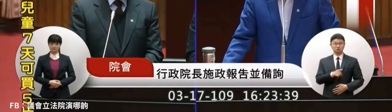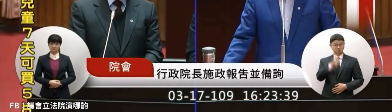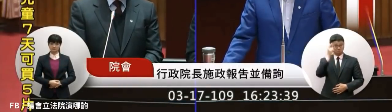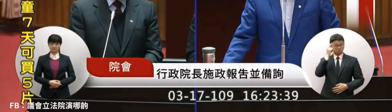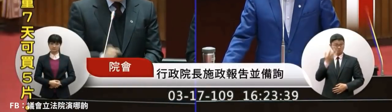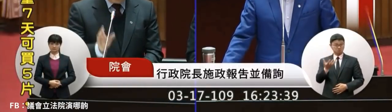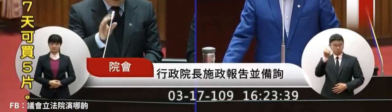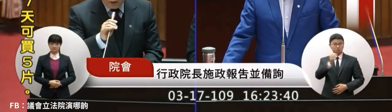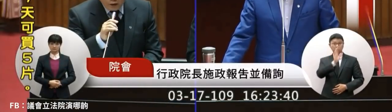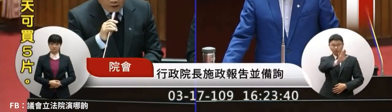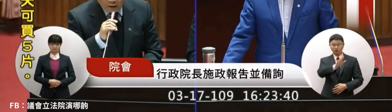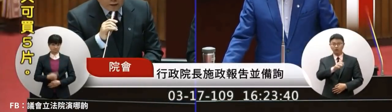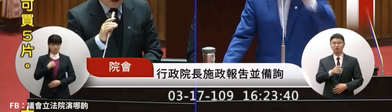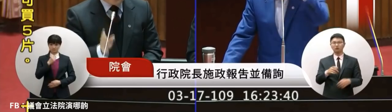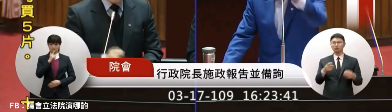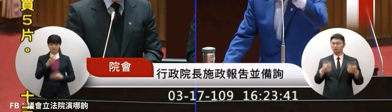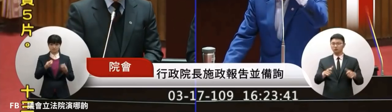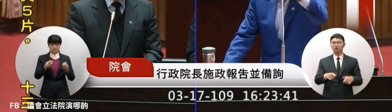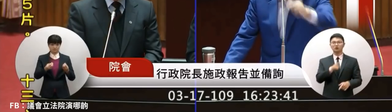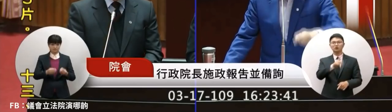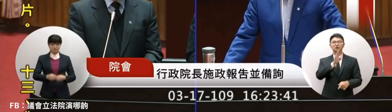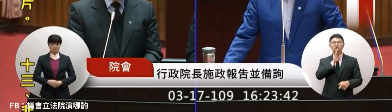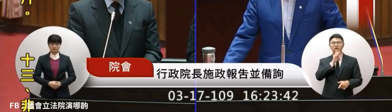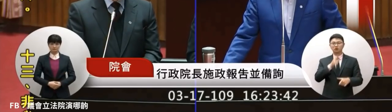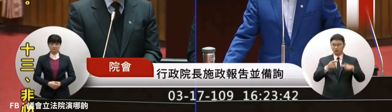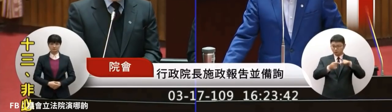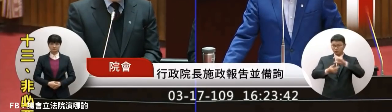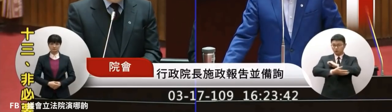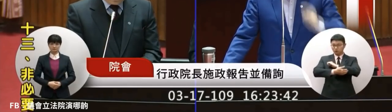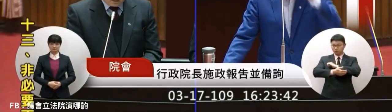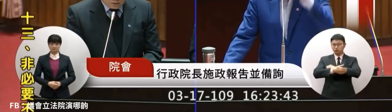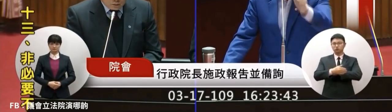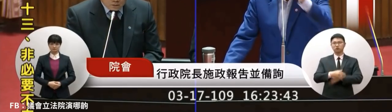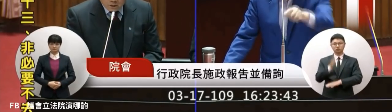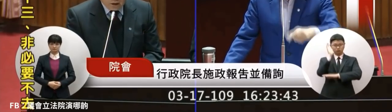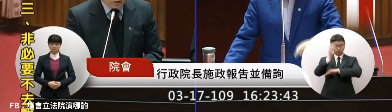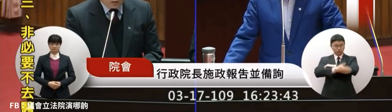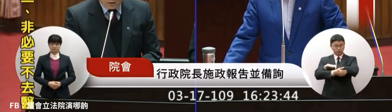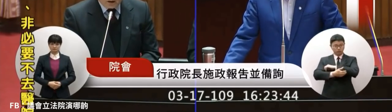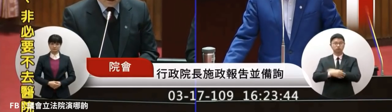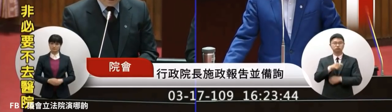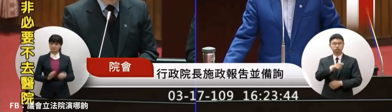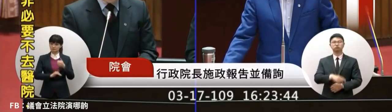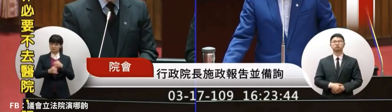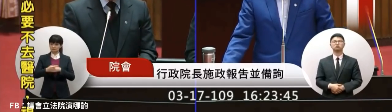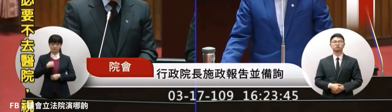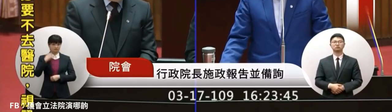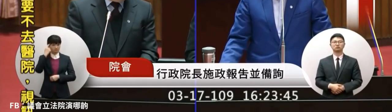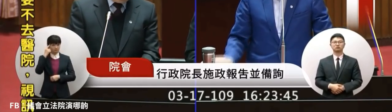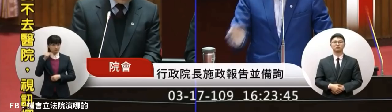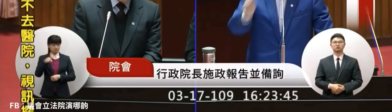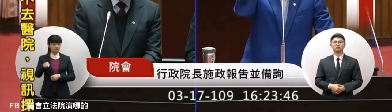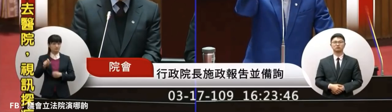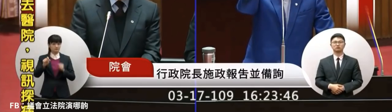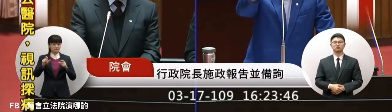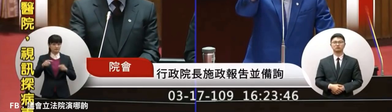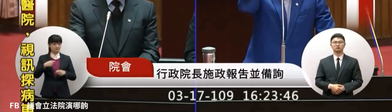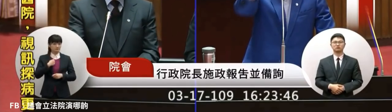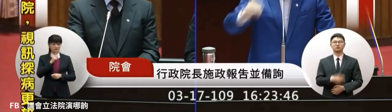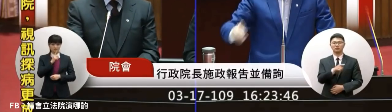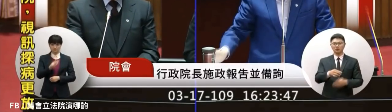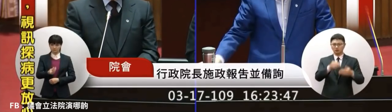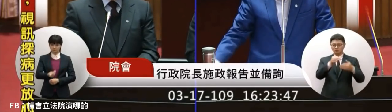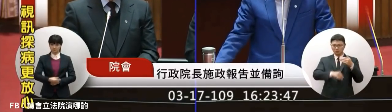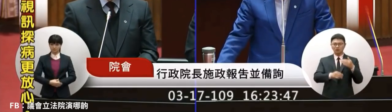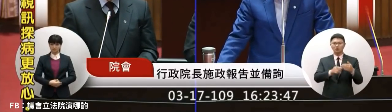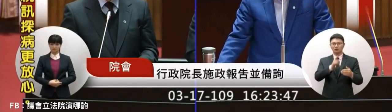的权利你知道吗？ 我没有这样的意思。 你是公仆，不要忘记，你是公仆。 委员，我们没有这样的意思。 那你把标准意